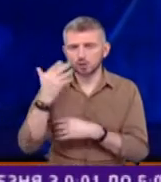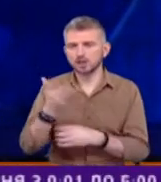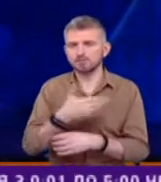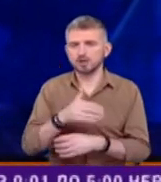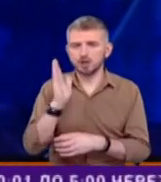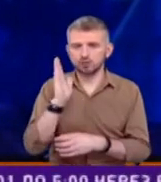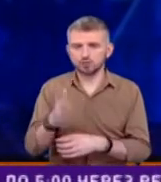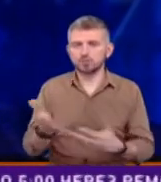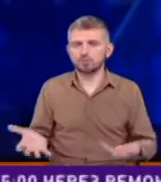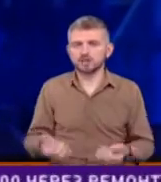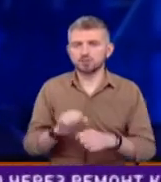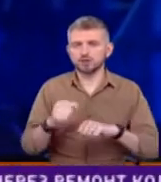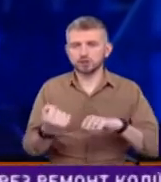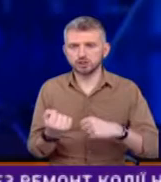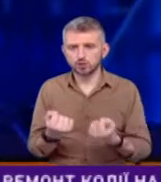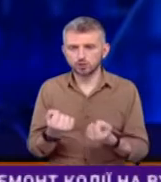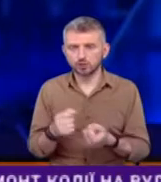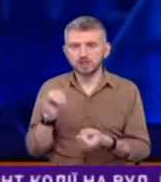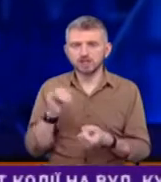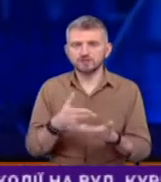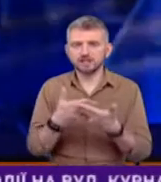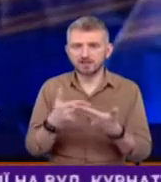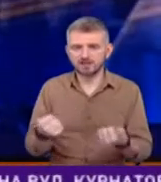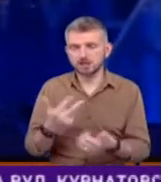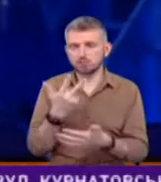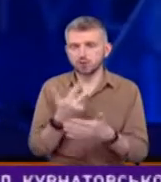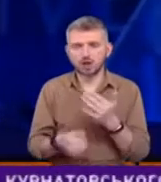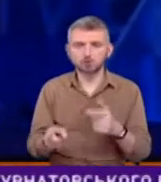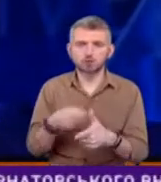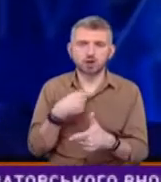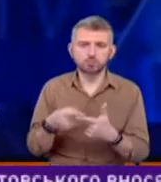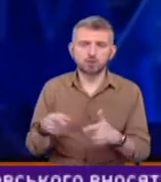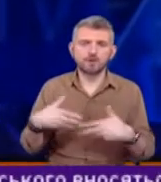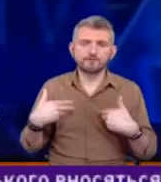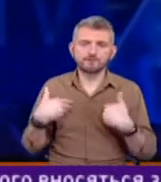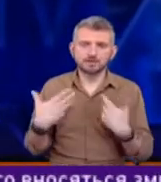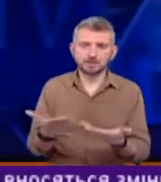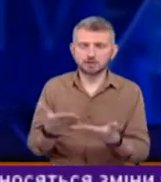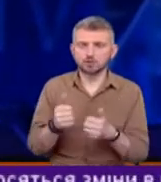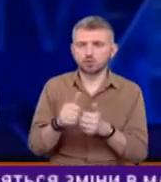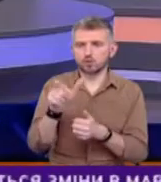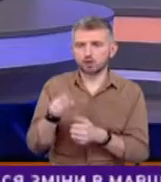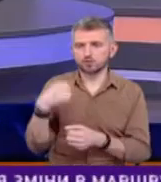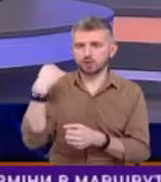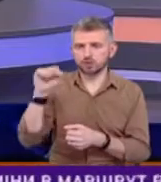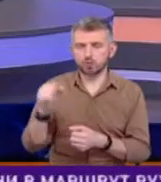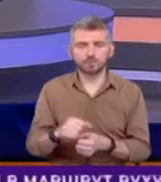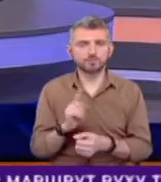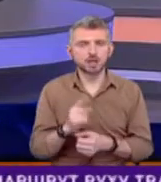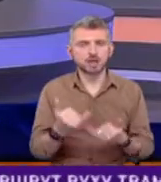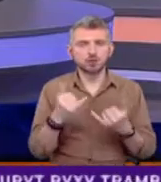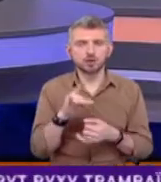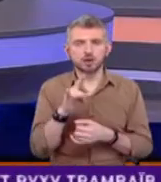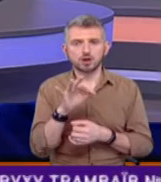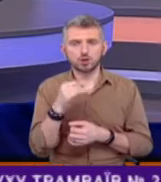будемо підтримувати один одного і визнавати поразку або вітати колегу з перемоги. Ну от, тим не менш, сьогодні